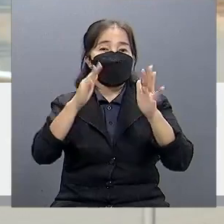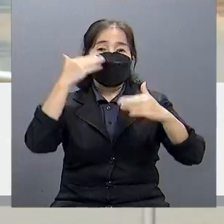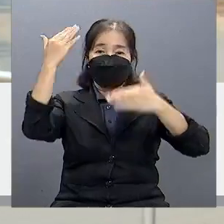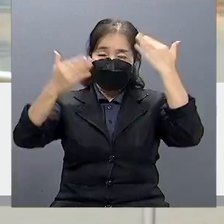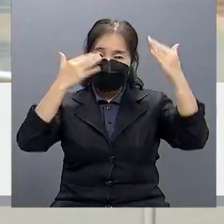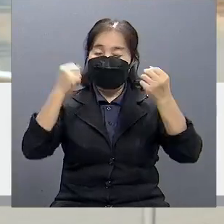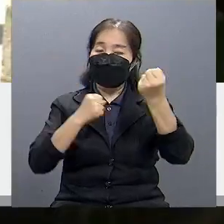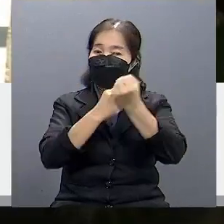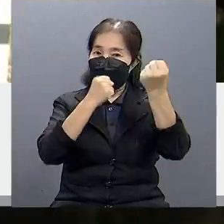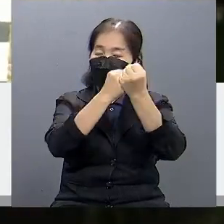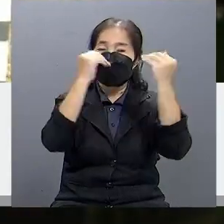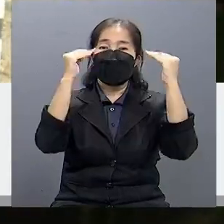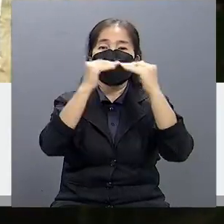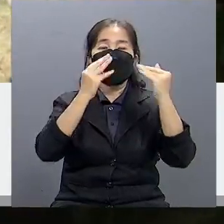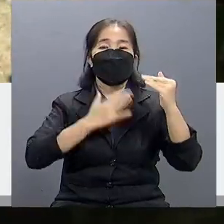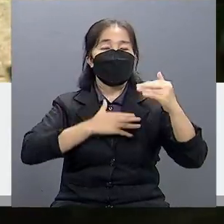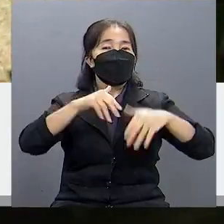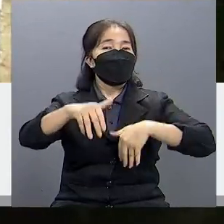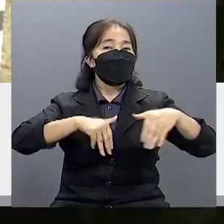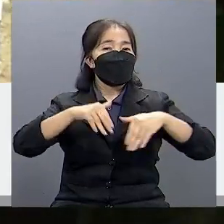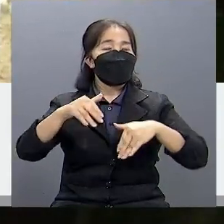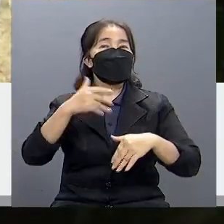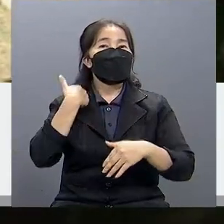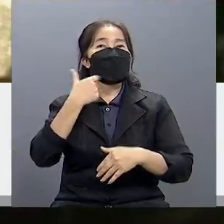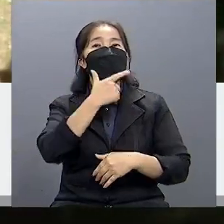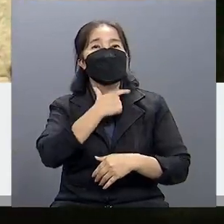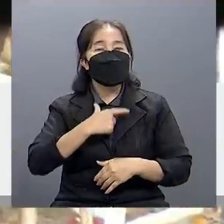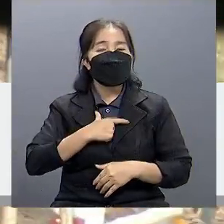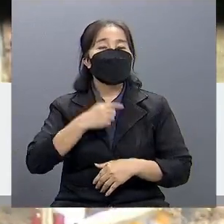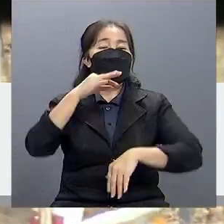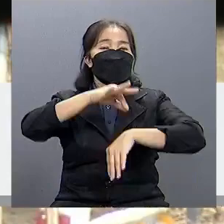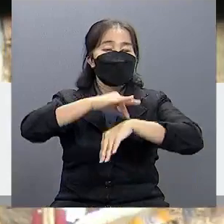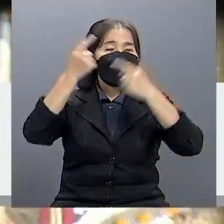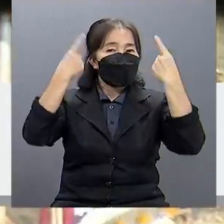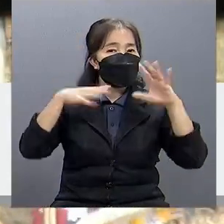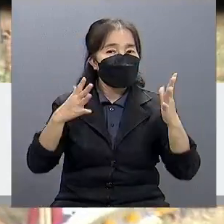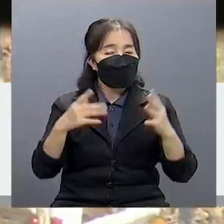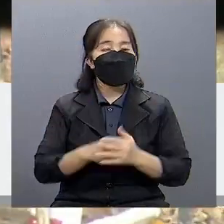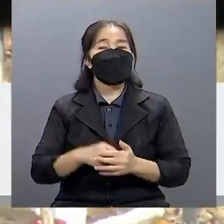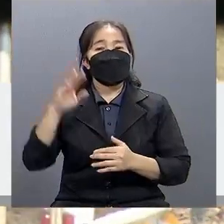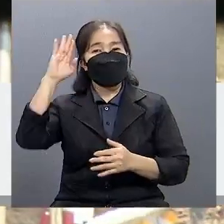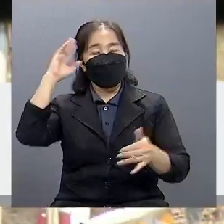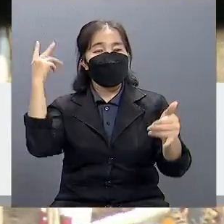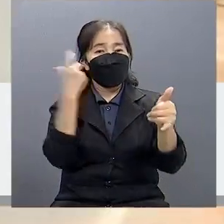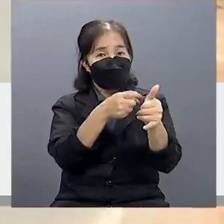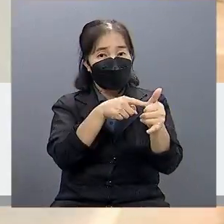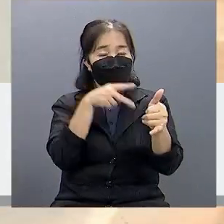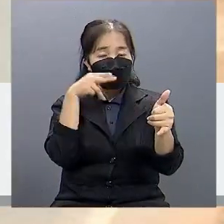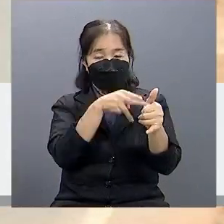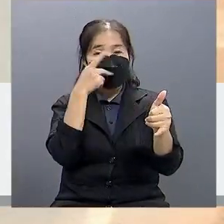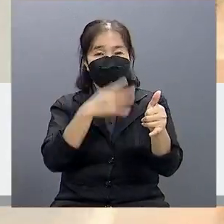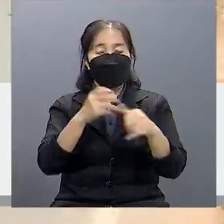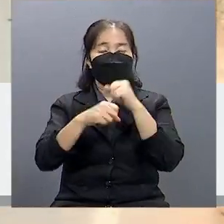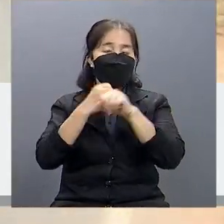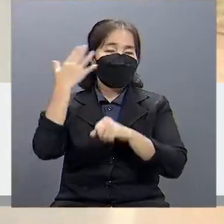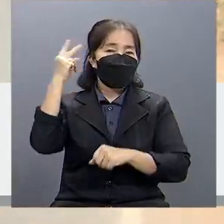ทธิมนุษยชนเผ่าพื้นเมืองและคนไร้สัญชาติเสียชีวิตเหตุการณ์เกิดขึ้นเมื่อ17มีนาคมปี2560